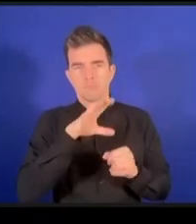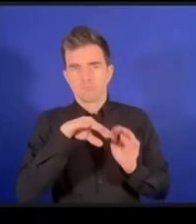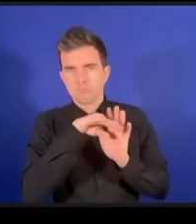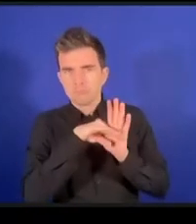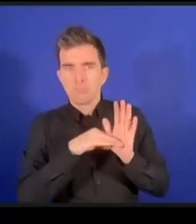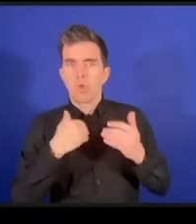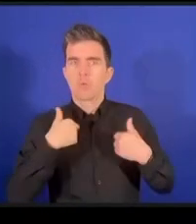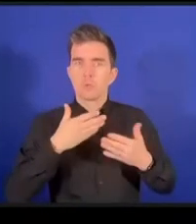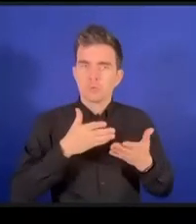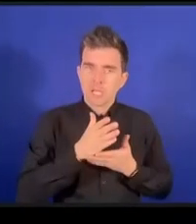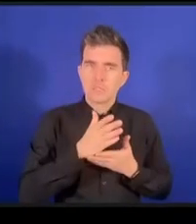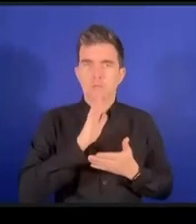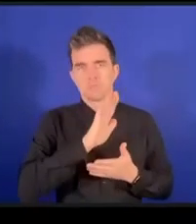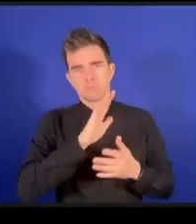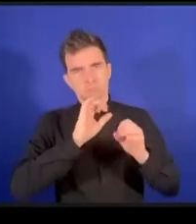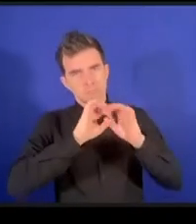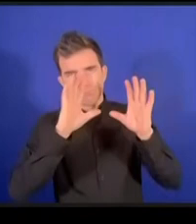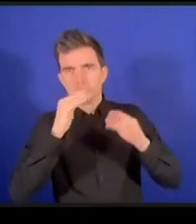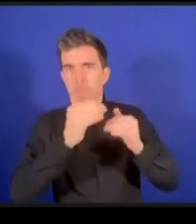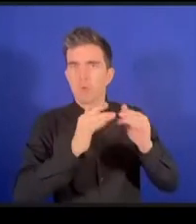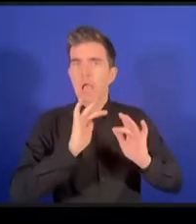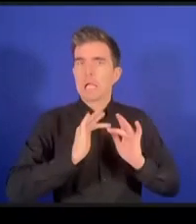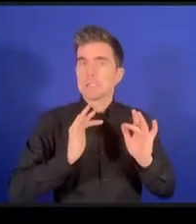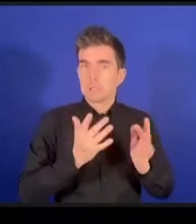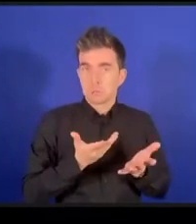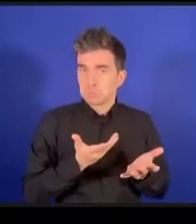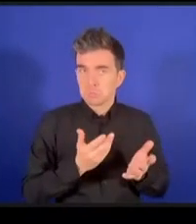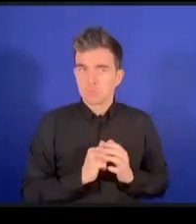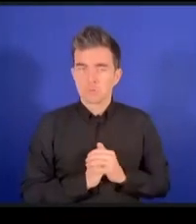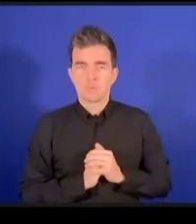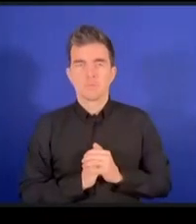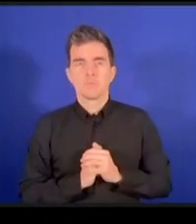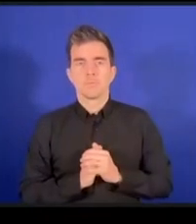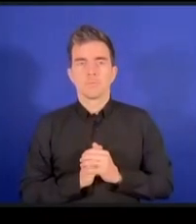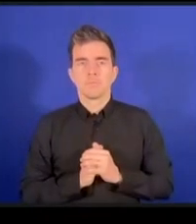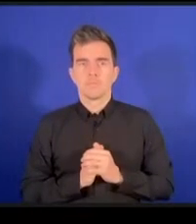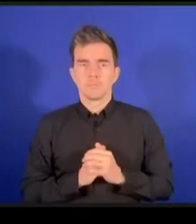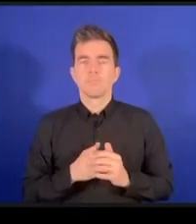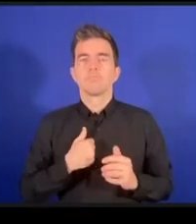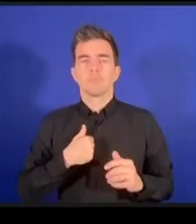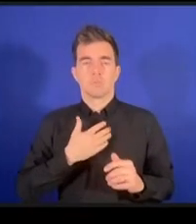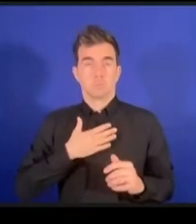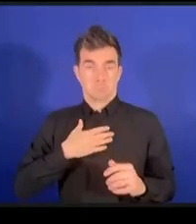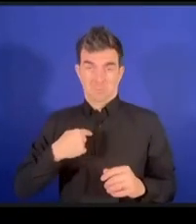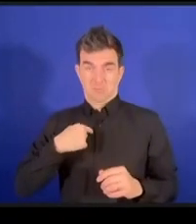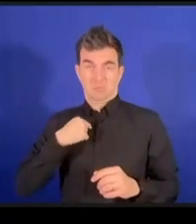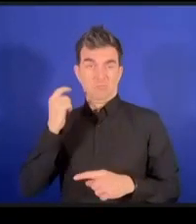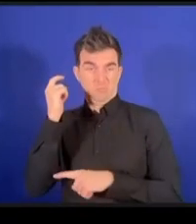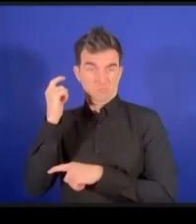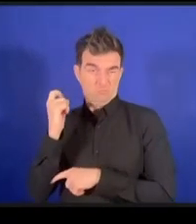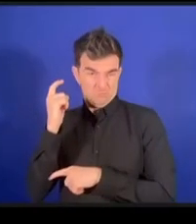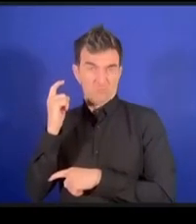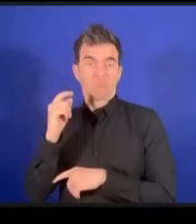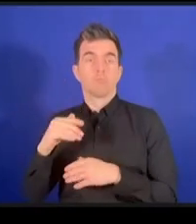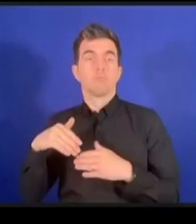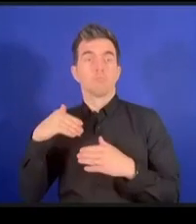коалиции и насколько она сможет избегать дублирования